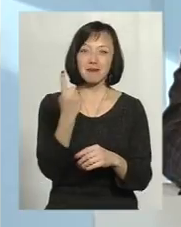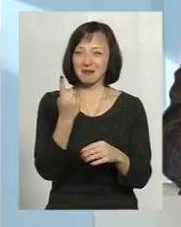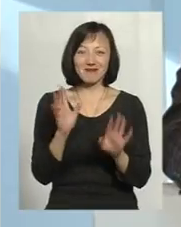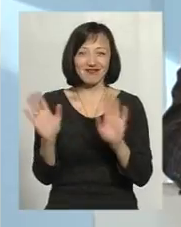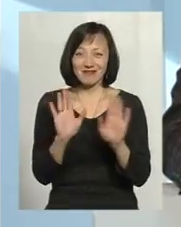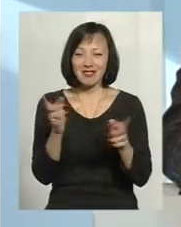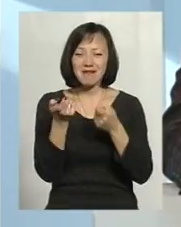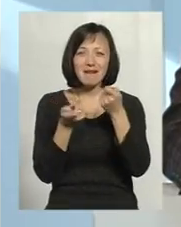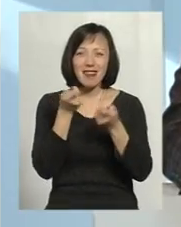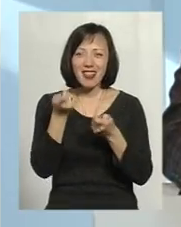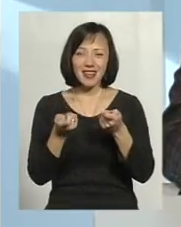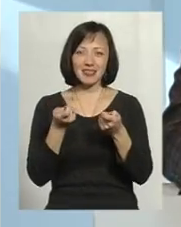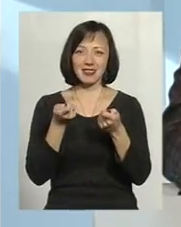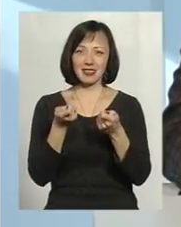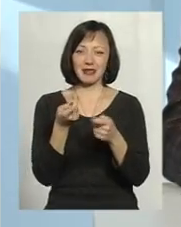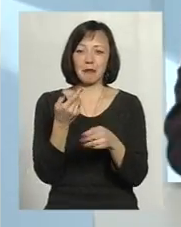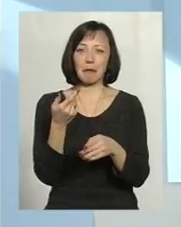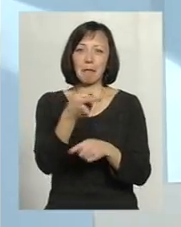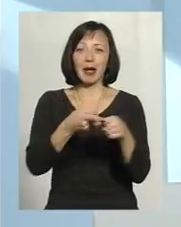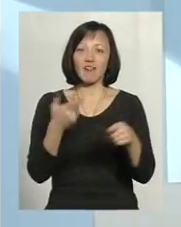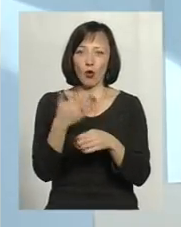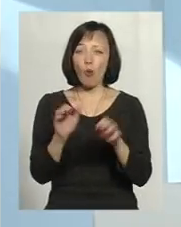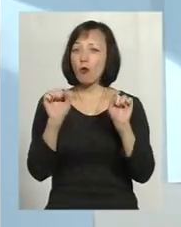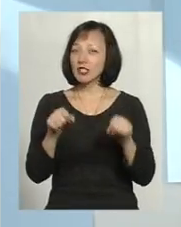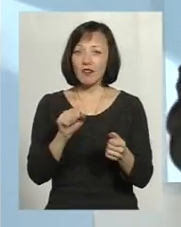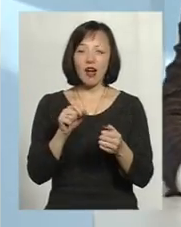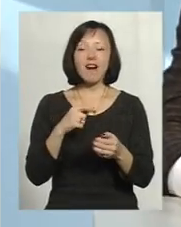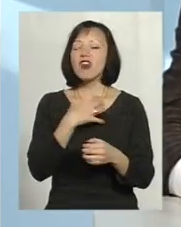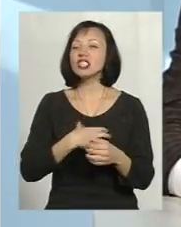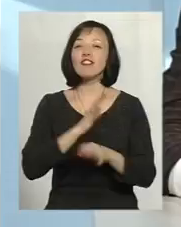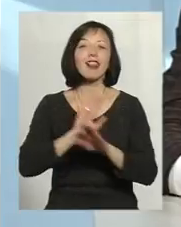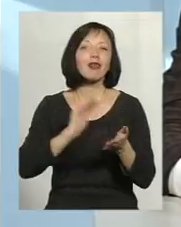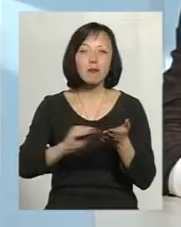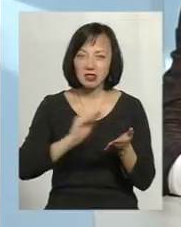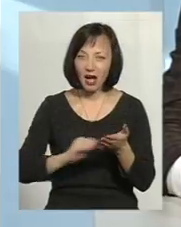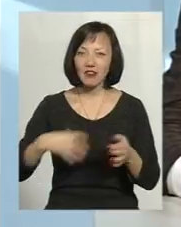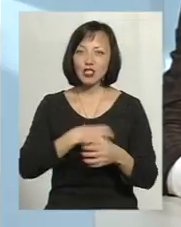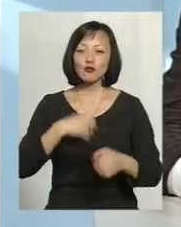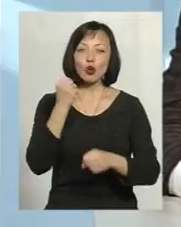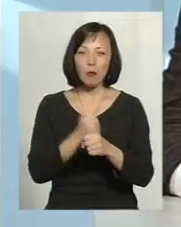тільки малесенький там півкроку. Важливо не написати, важливо зробити,